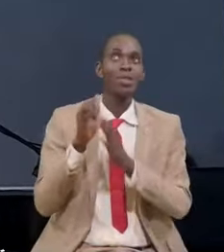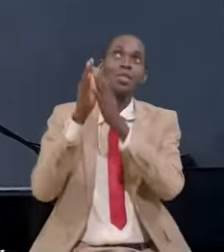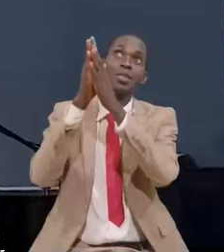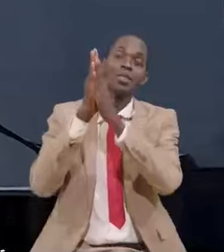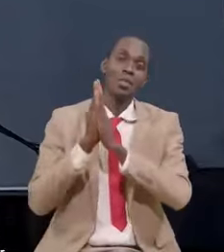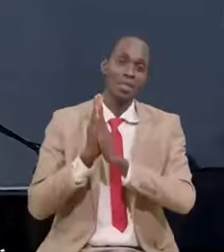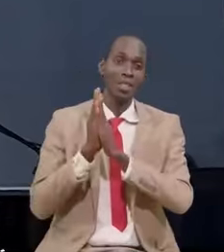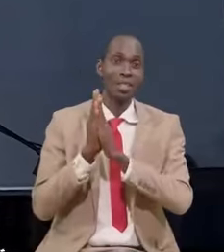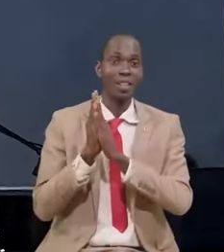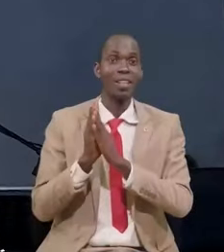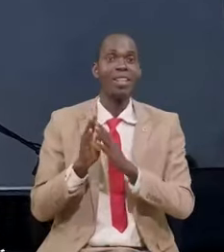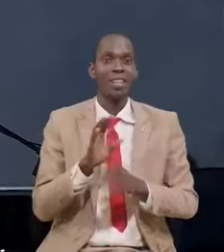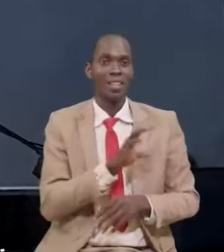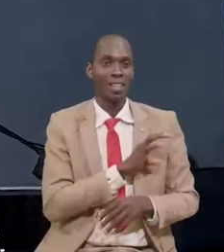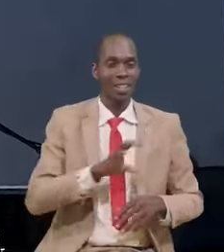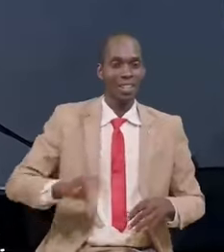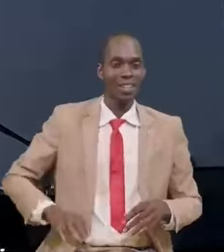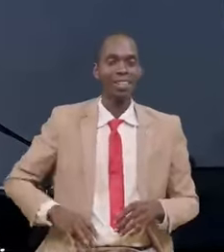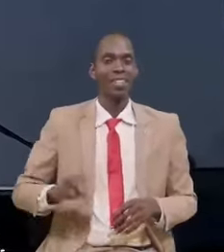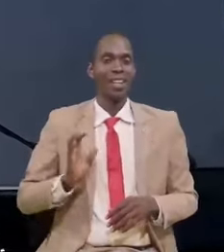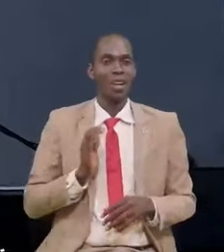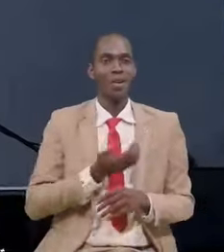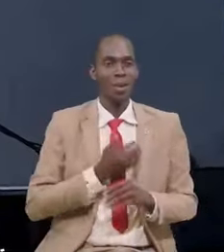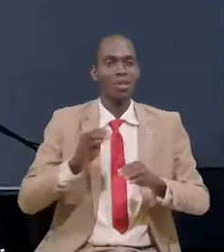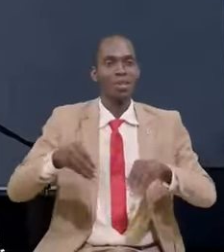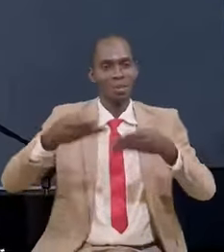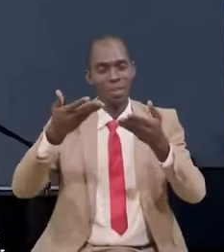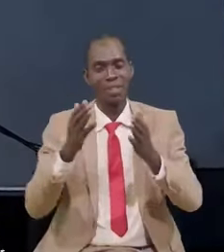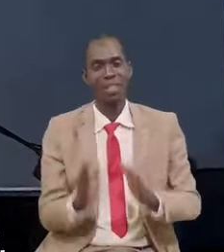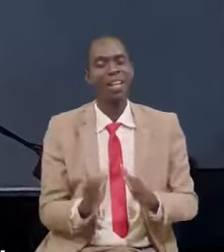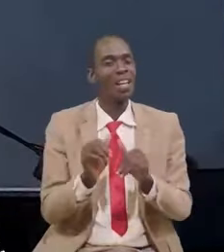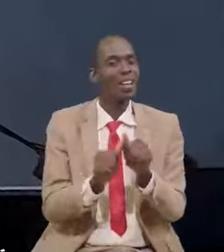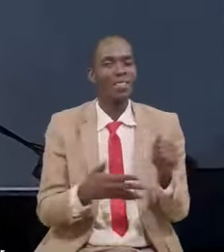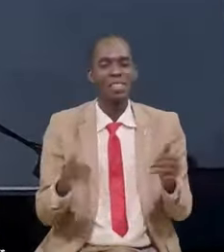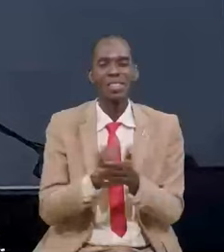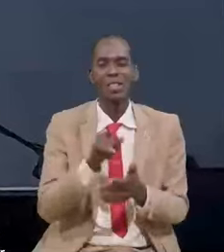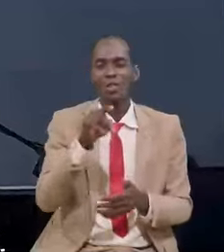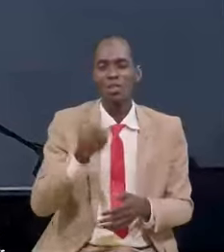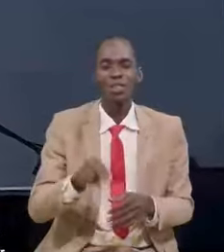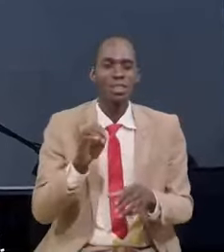sauveur, Christ le pourvoyeur de tous les besoins de ta vie.